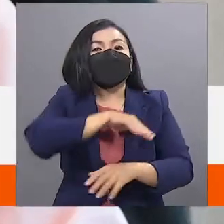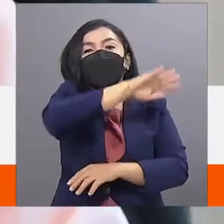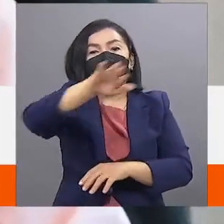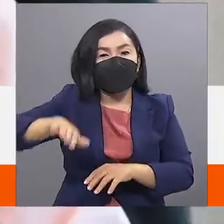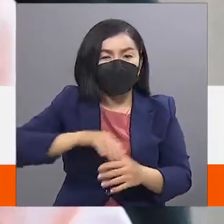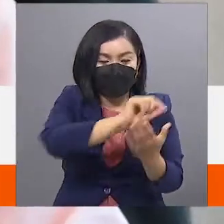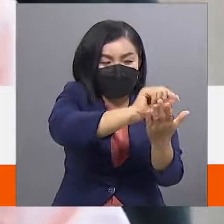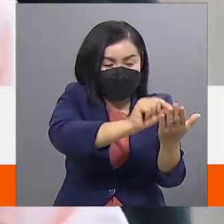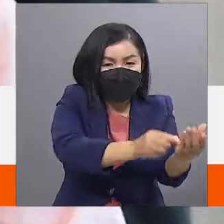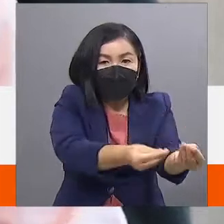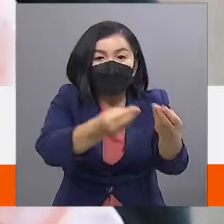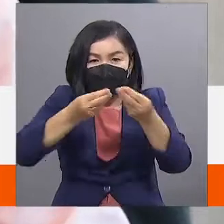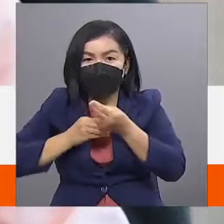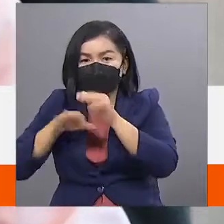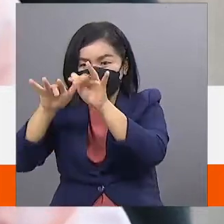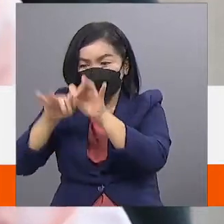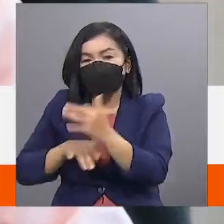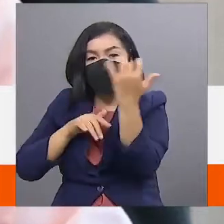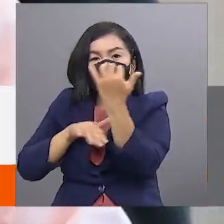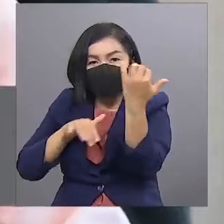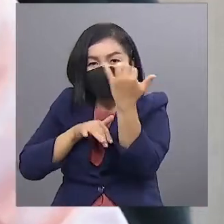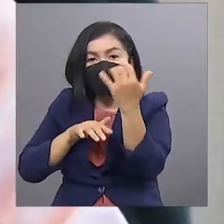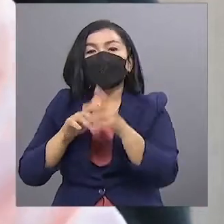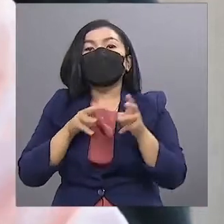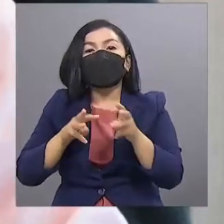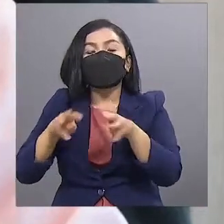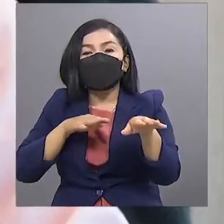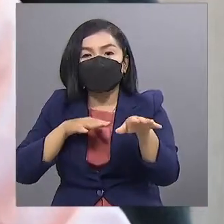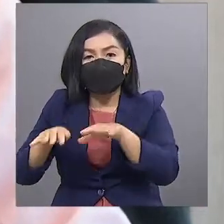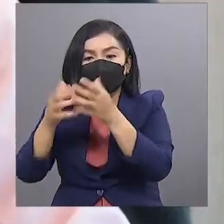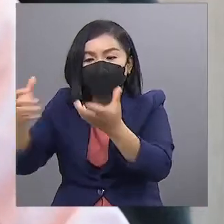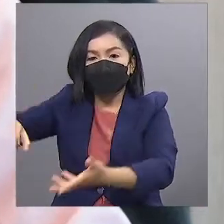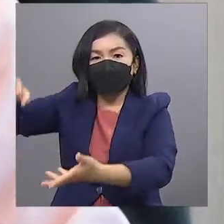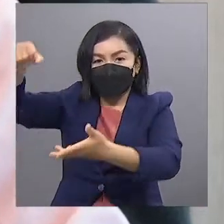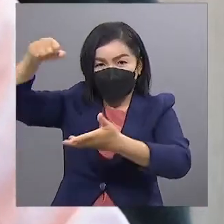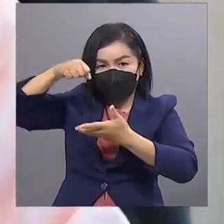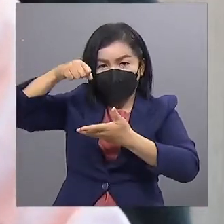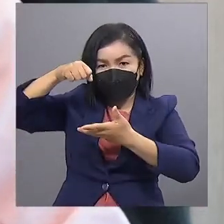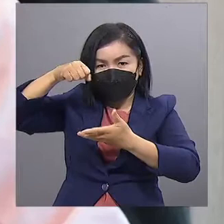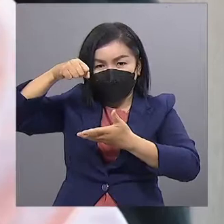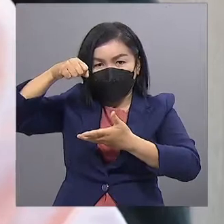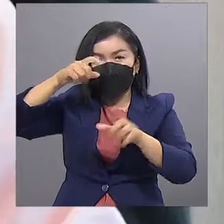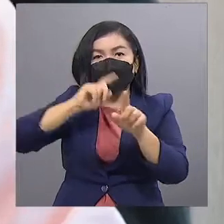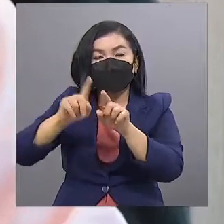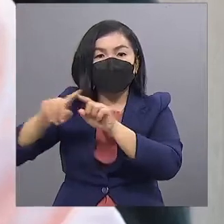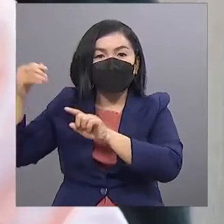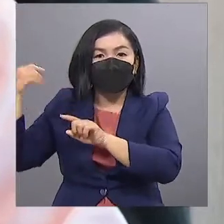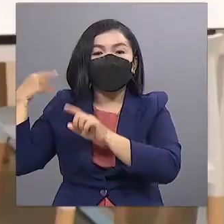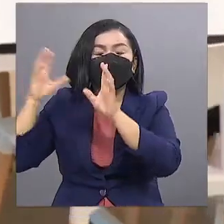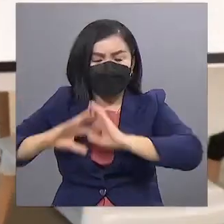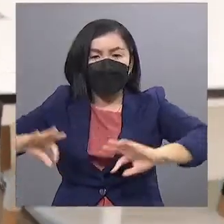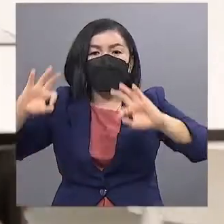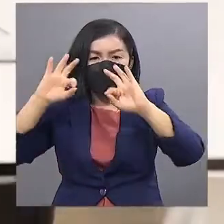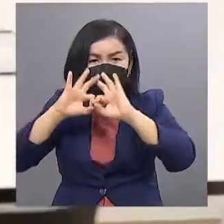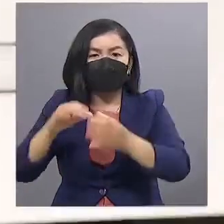บบนะคะหลงจากนั้เราจะจัดต่งชุอุปกรณเราเรกวชุดแรกรับนะคะชุแรกรับจะเป็ส่งทสำคัญในการชวยประเมือน